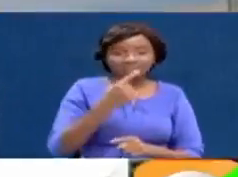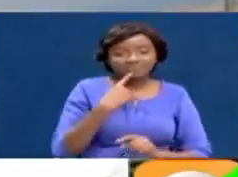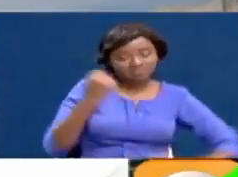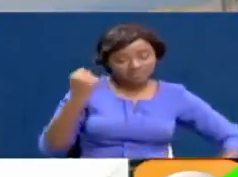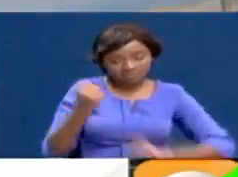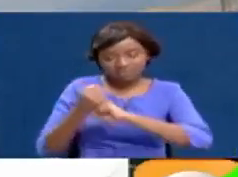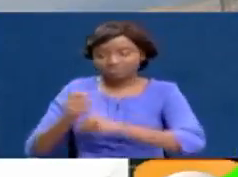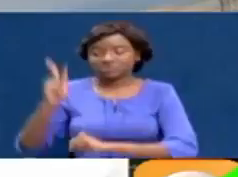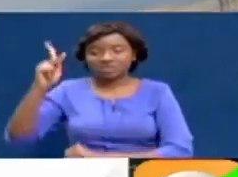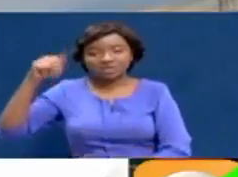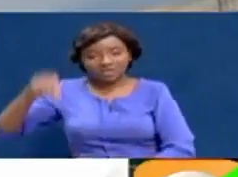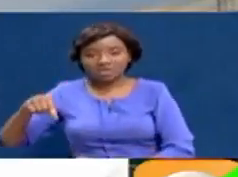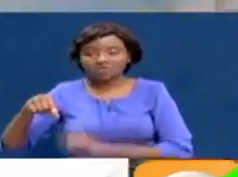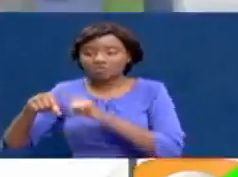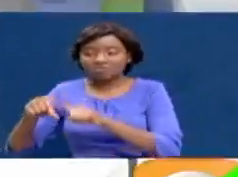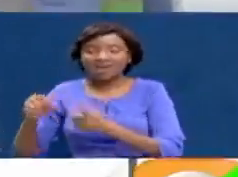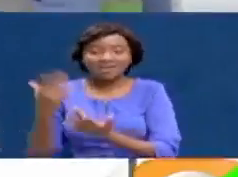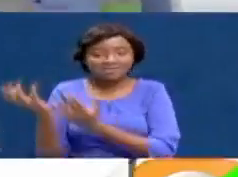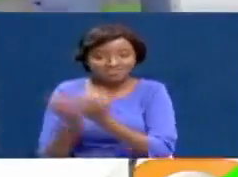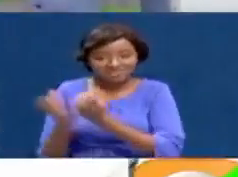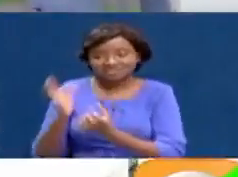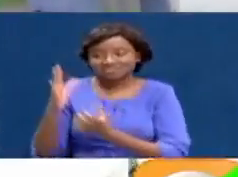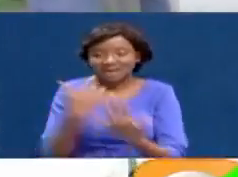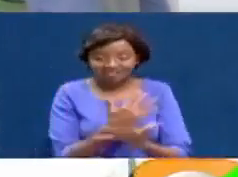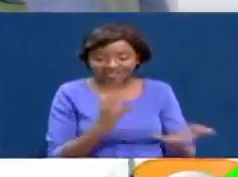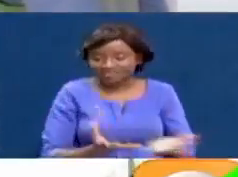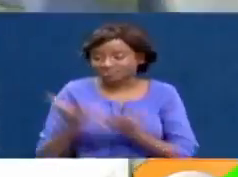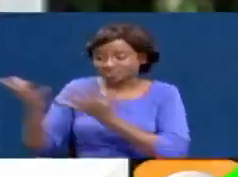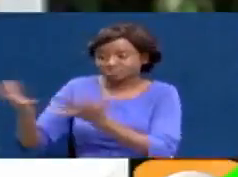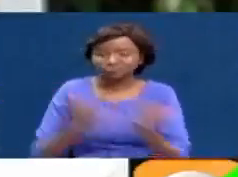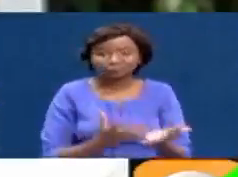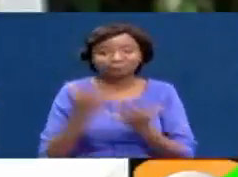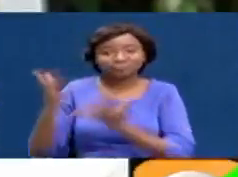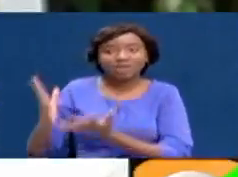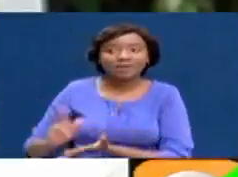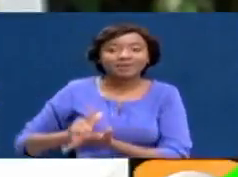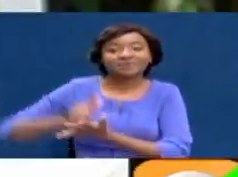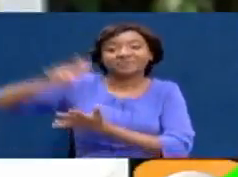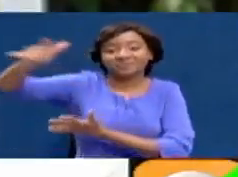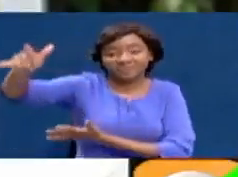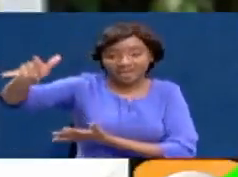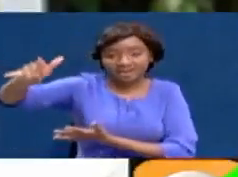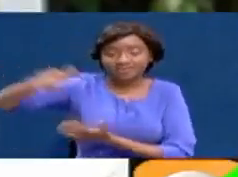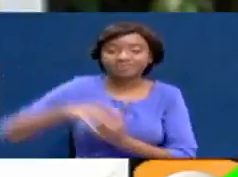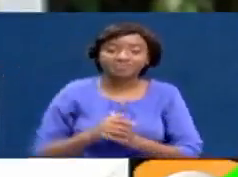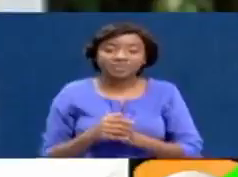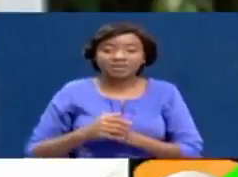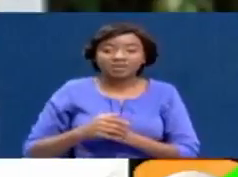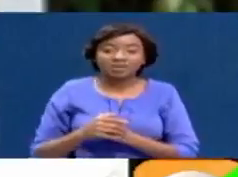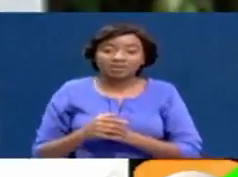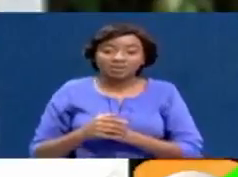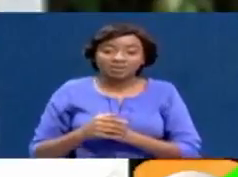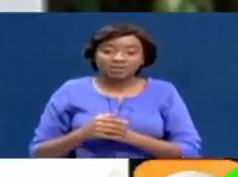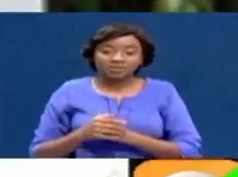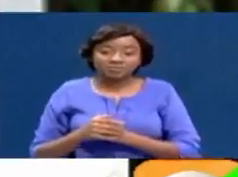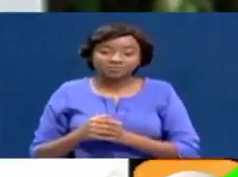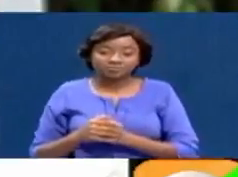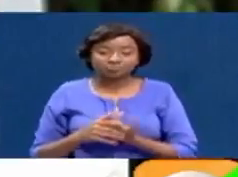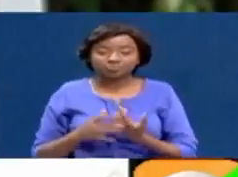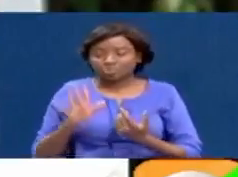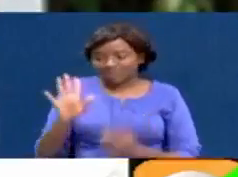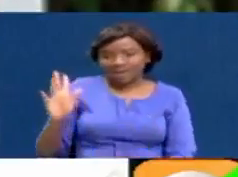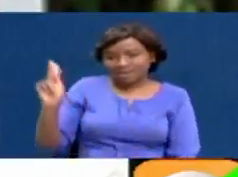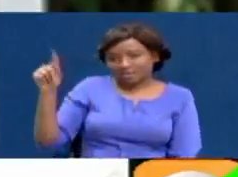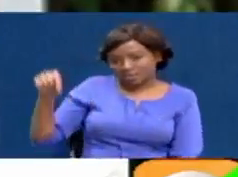shirika la ndege la Kenya Airways katika biashara ya kubeba mizigo. In addition to the facilities provided by